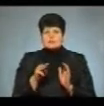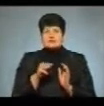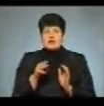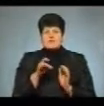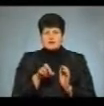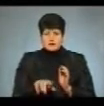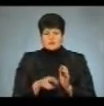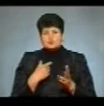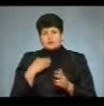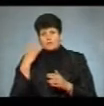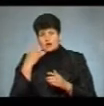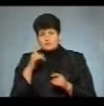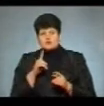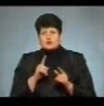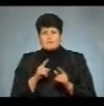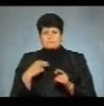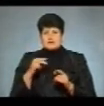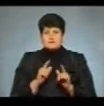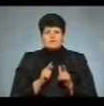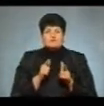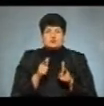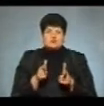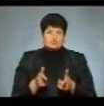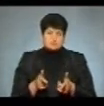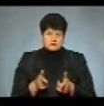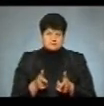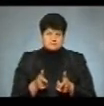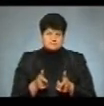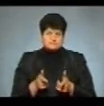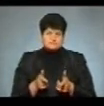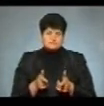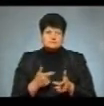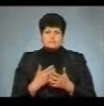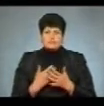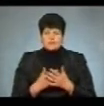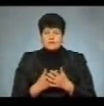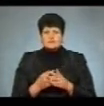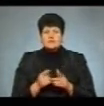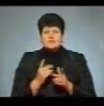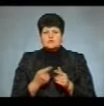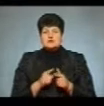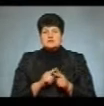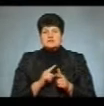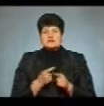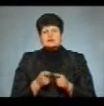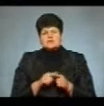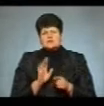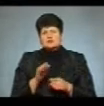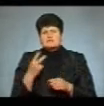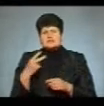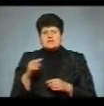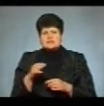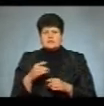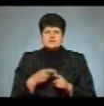ми собі уявимо, що президент вступить в повноваження, ну, скажімо, навіть якщо це буде 20 травня, так, тобто, чи там,